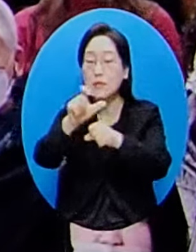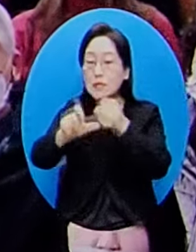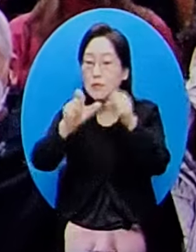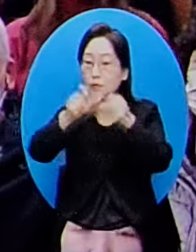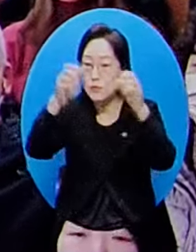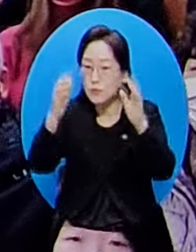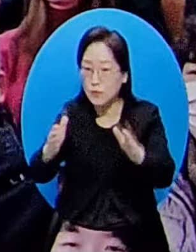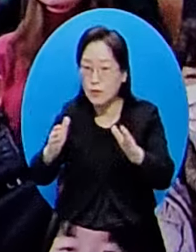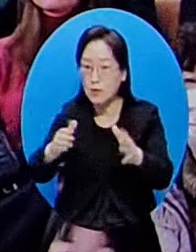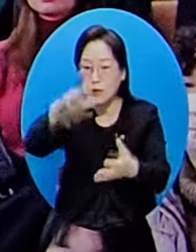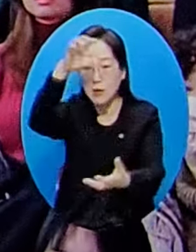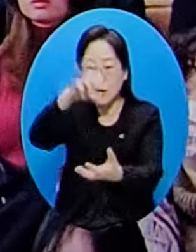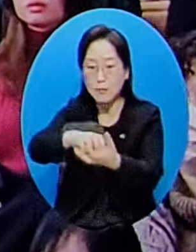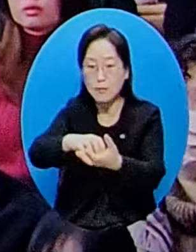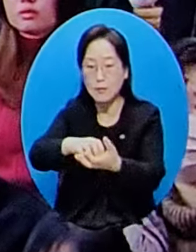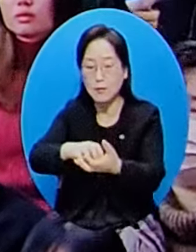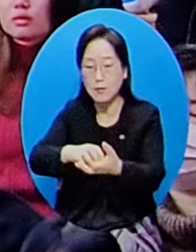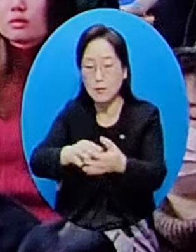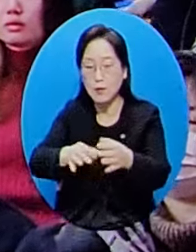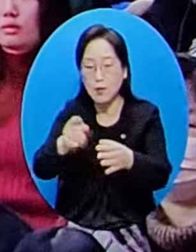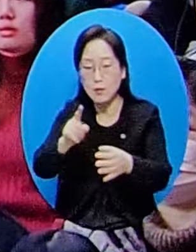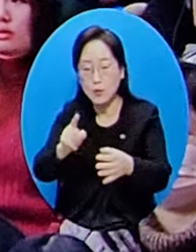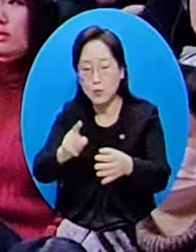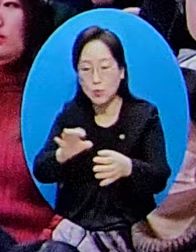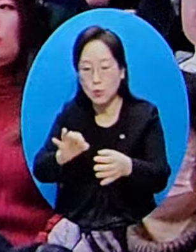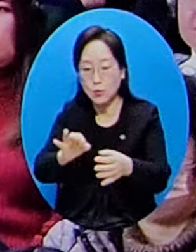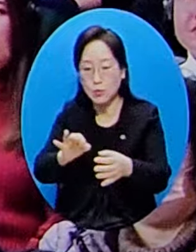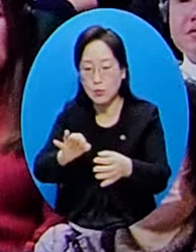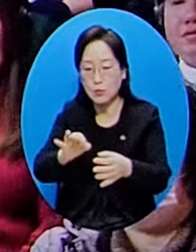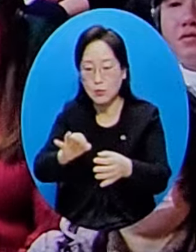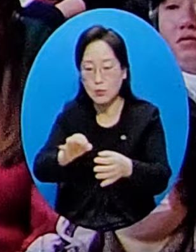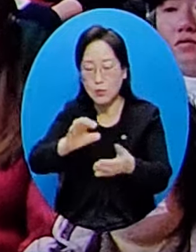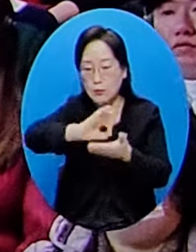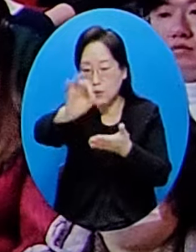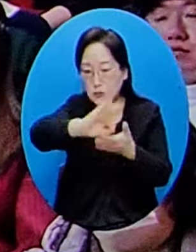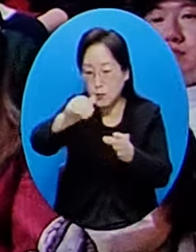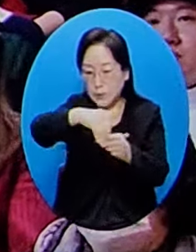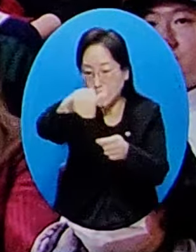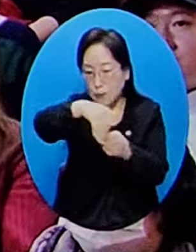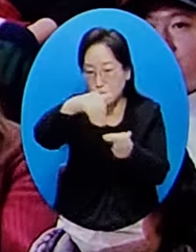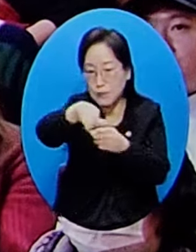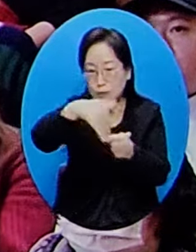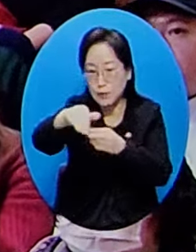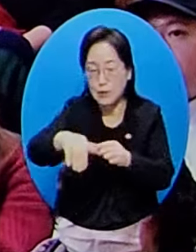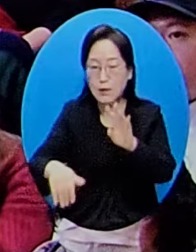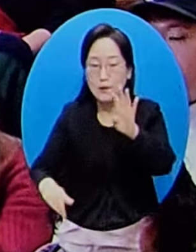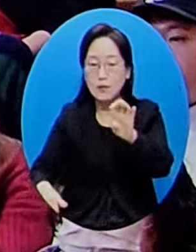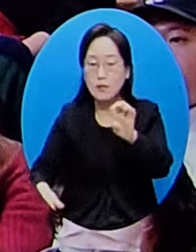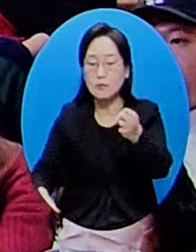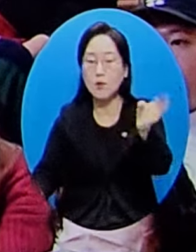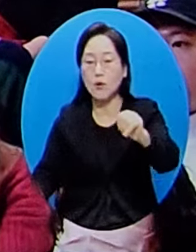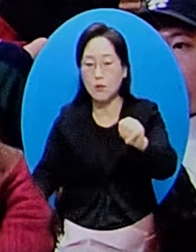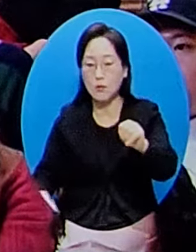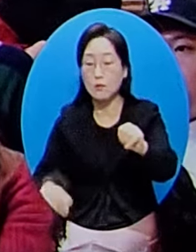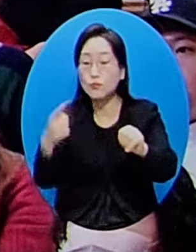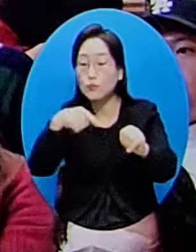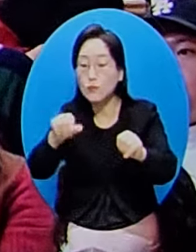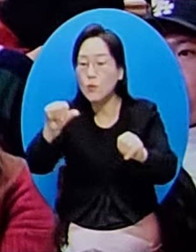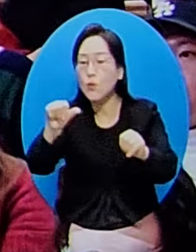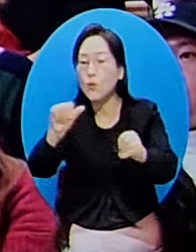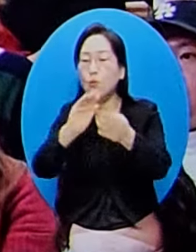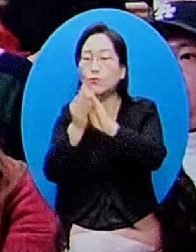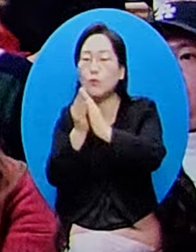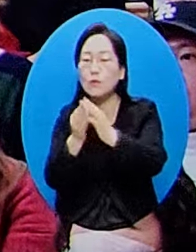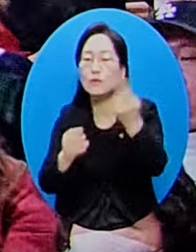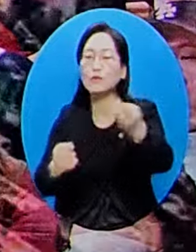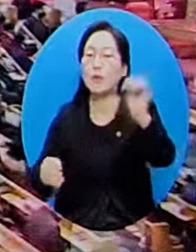2,900회 이상 지출된 금액이 있었는데 15년 동안 얼마가 나갔냐 40억 달러 5조 2천억 정도 되는 돈이 이 회사로